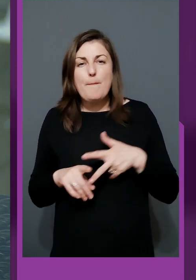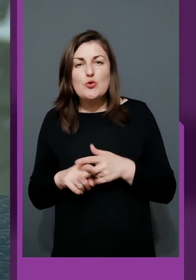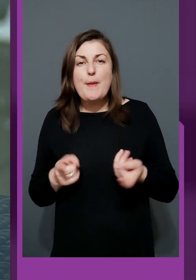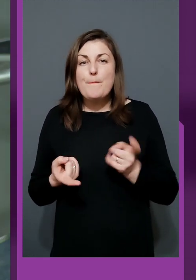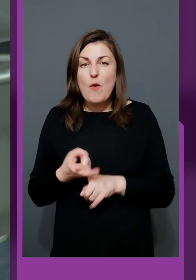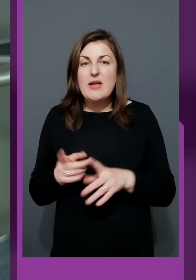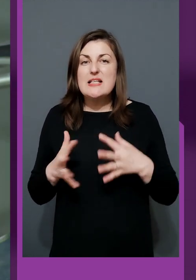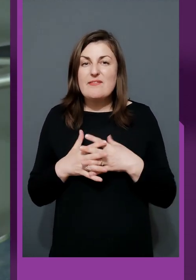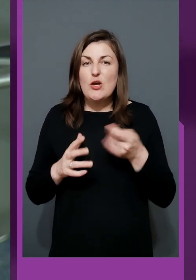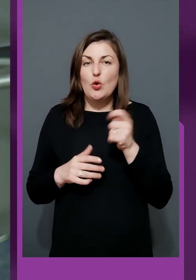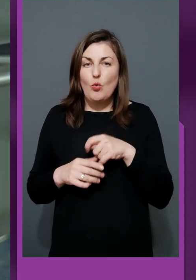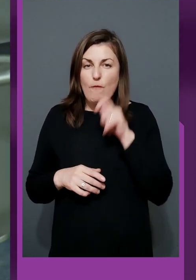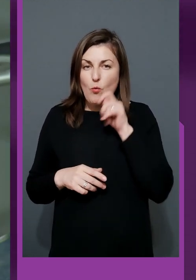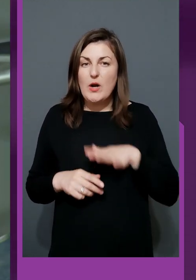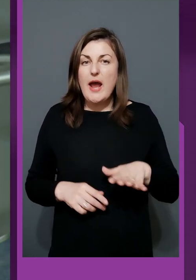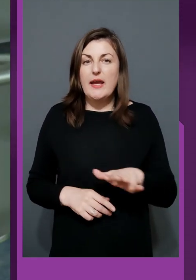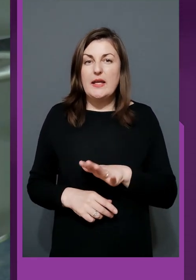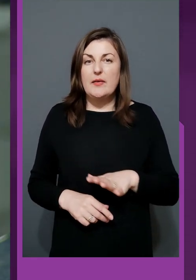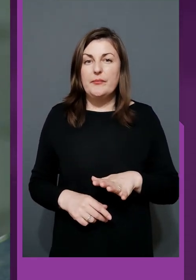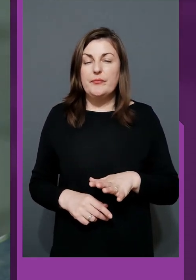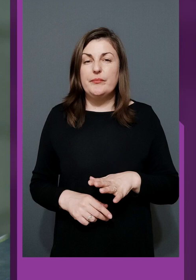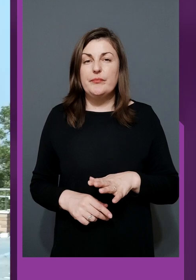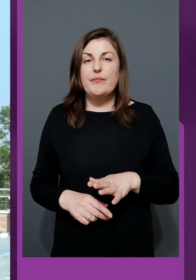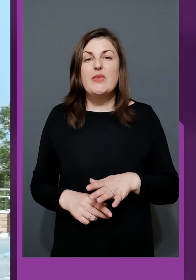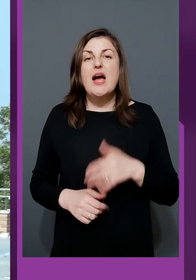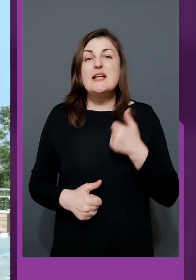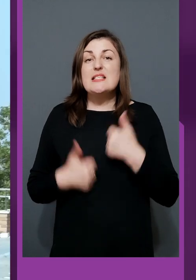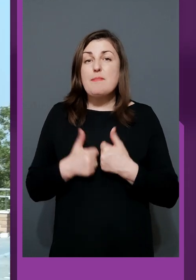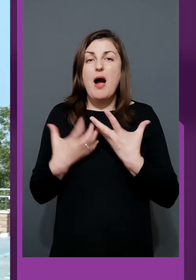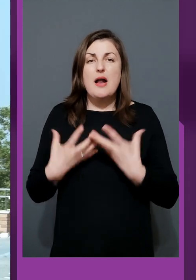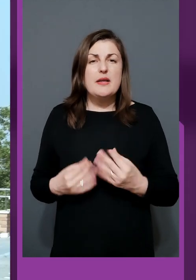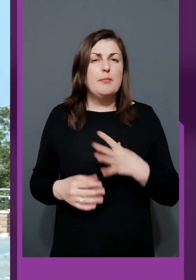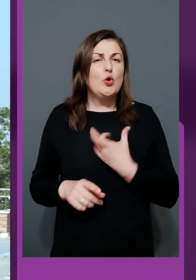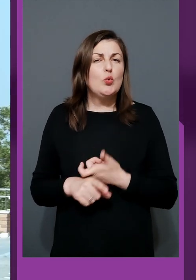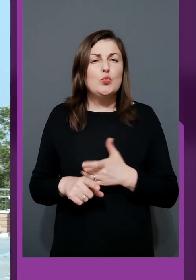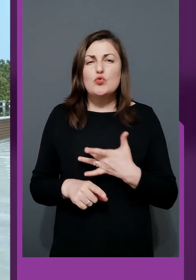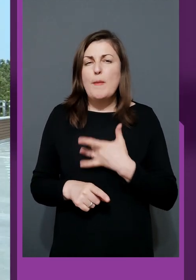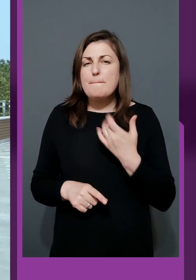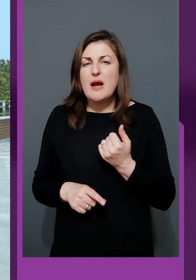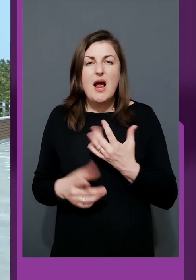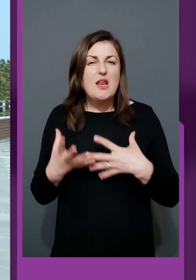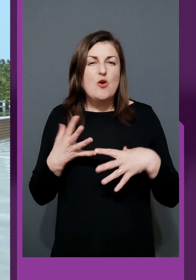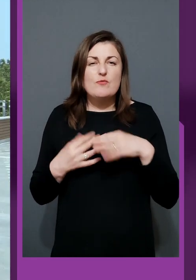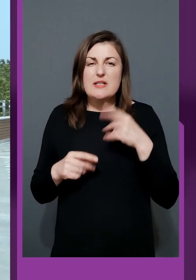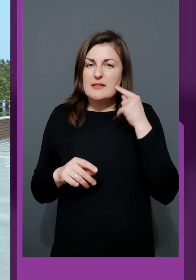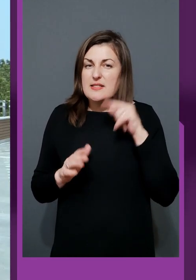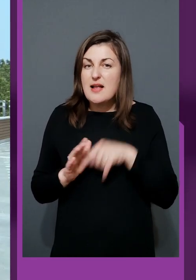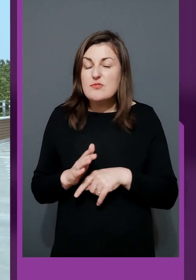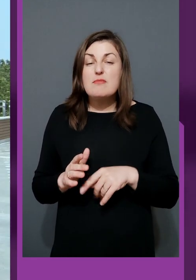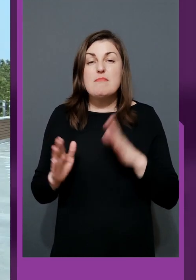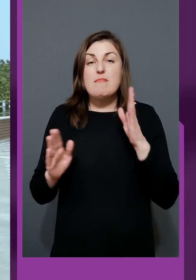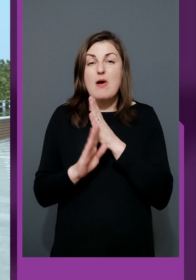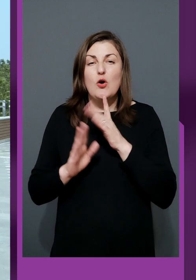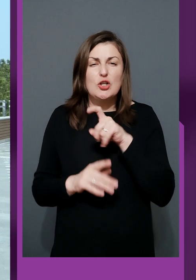пов'язане з війною в Україні змагальні дні були дуже пекельні в всіх значеннях тому що і